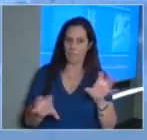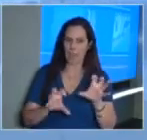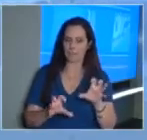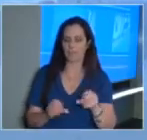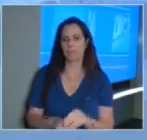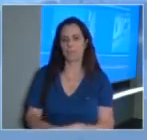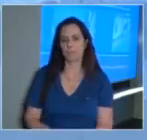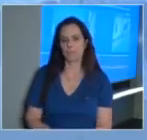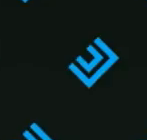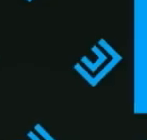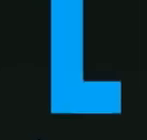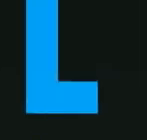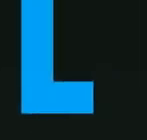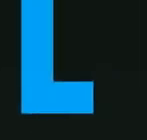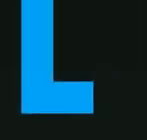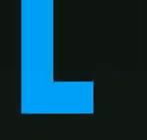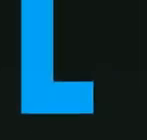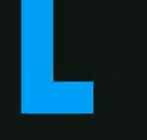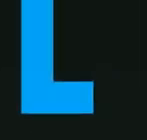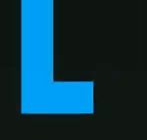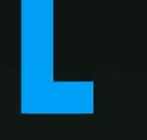מעצבן עם רון נוטקין.